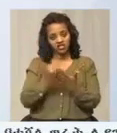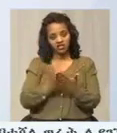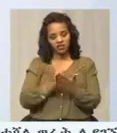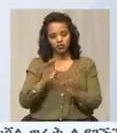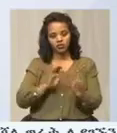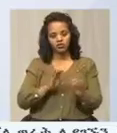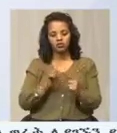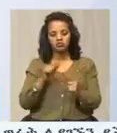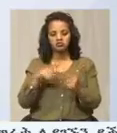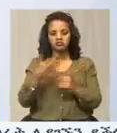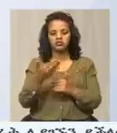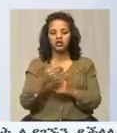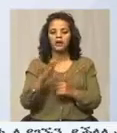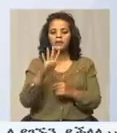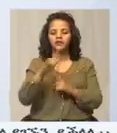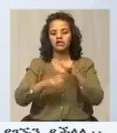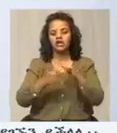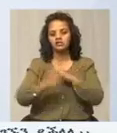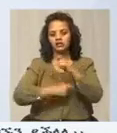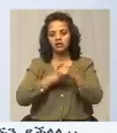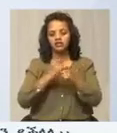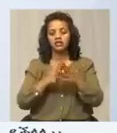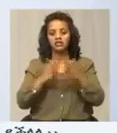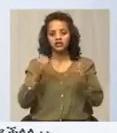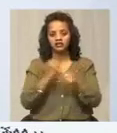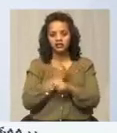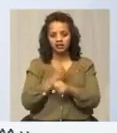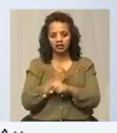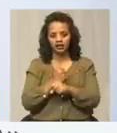ለቀጣይ 5 እና 10 ዓመት በስፋት የሚሰራበት